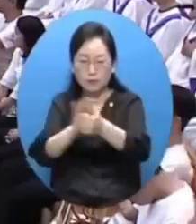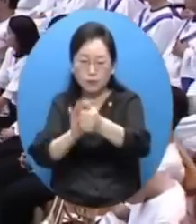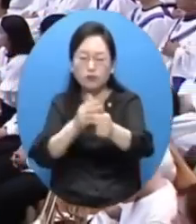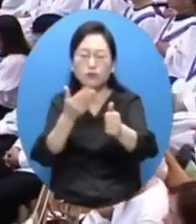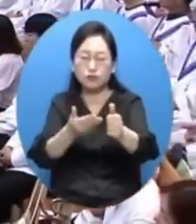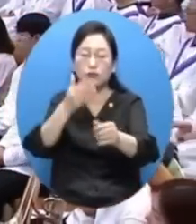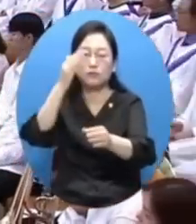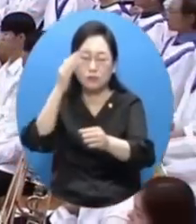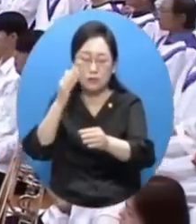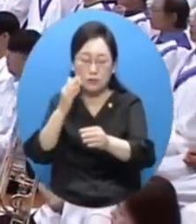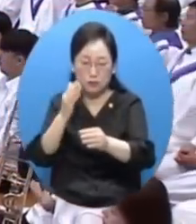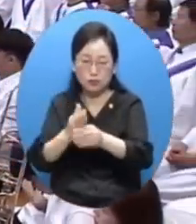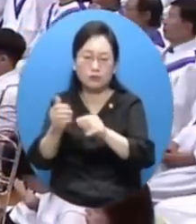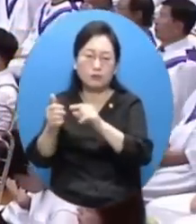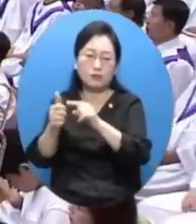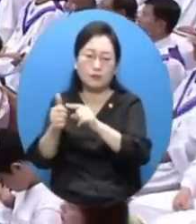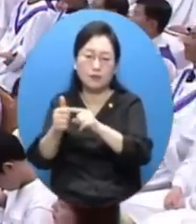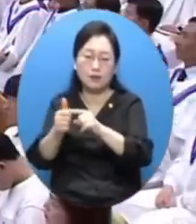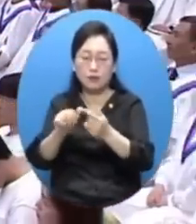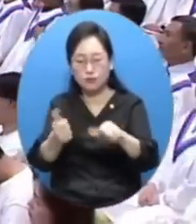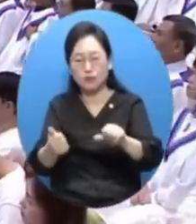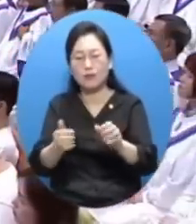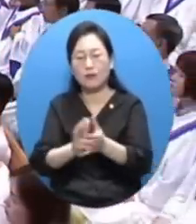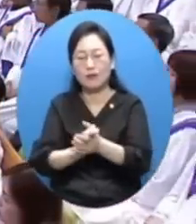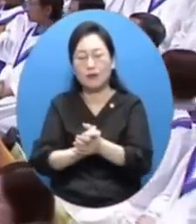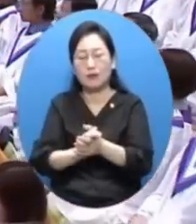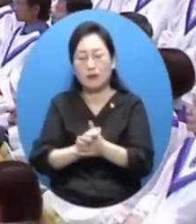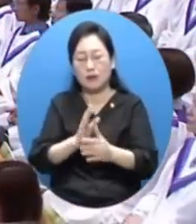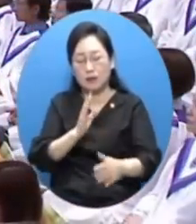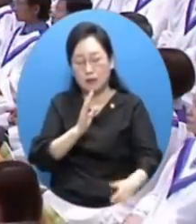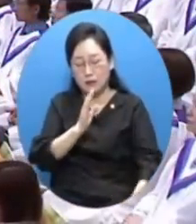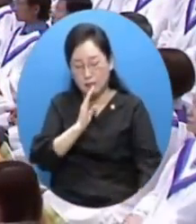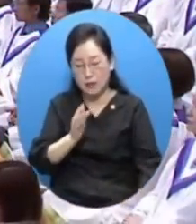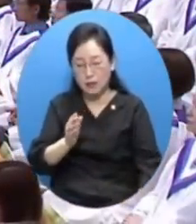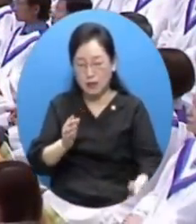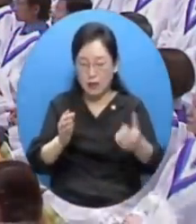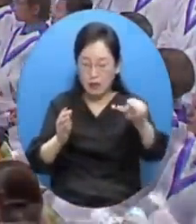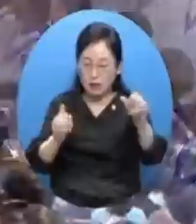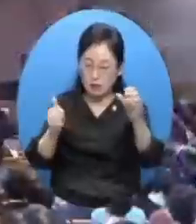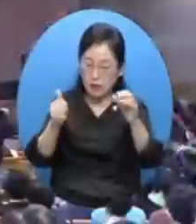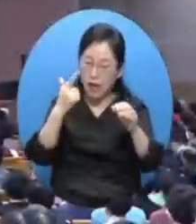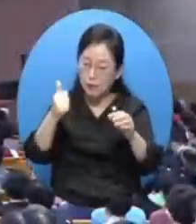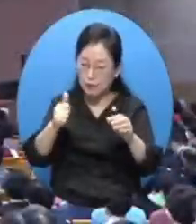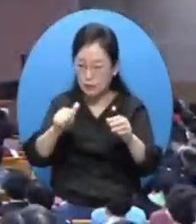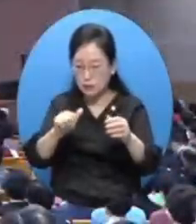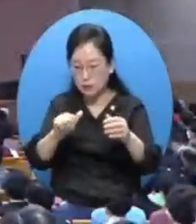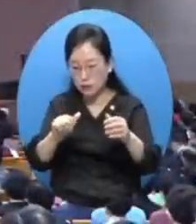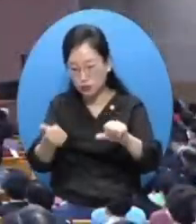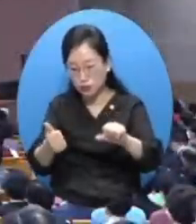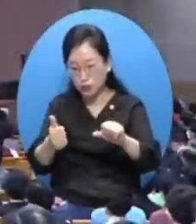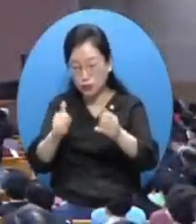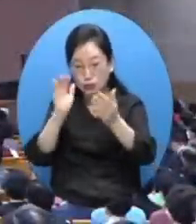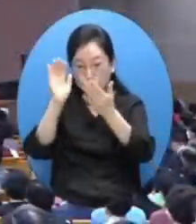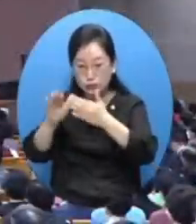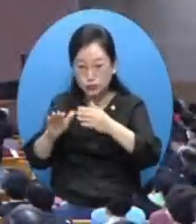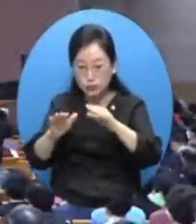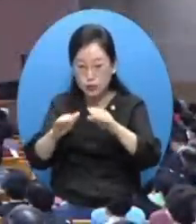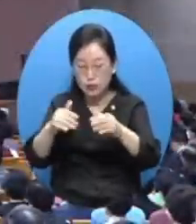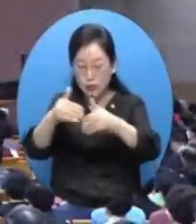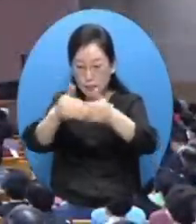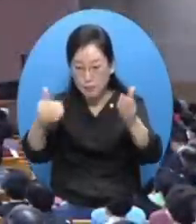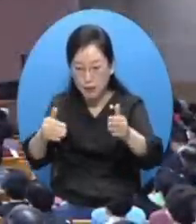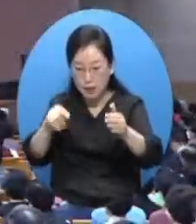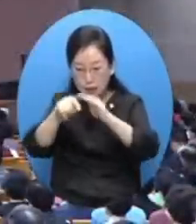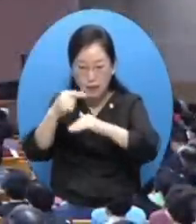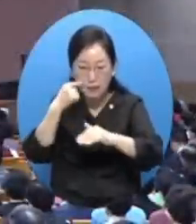선생님, 그 아드님이 남겨진 라면 수프가 곳곳에 있는 것을 보면서 오로지 환자 보는 일과